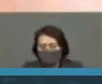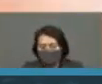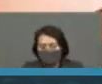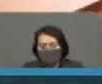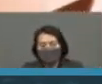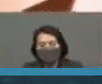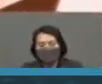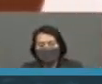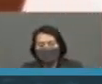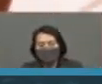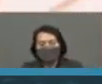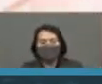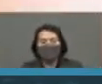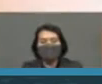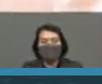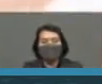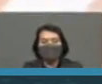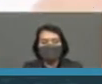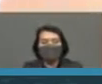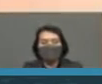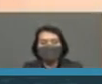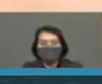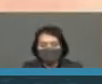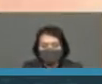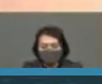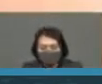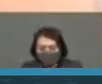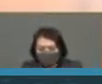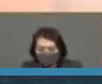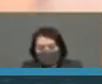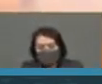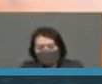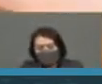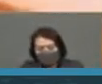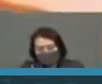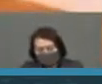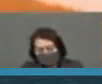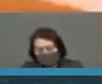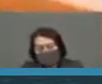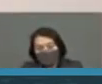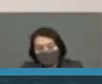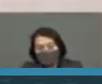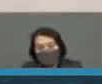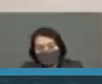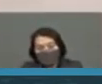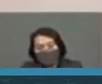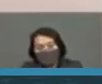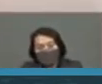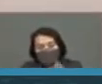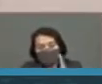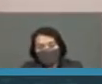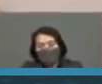คม2564ถึงธันวาคม2565นพสรแก้วคำรายงาน